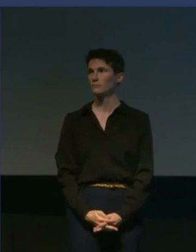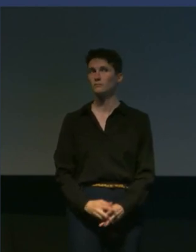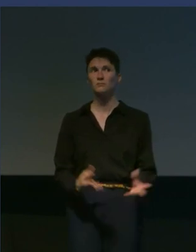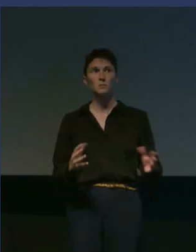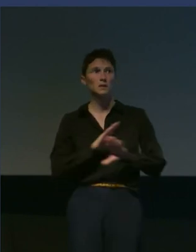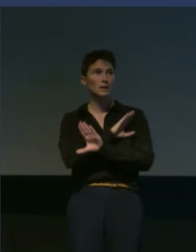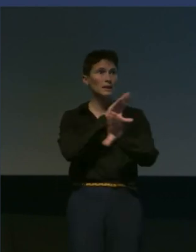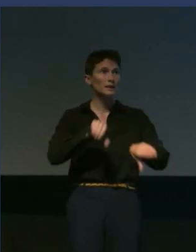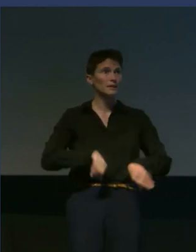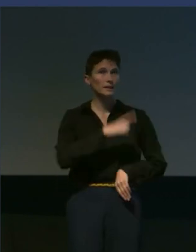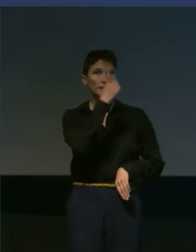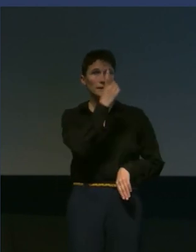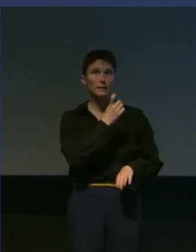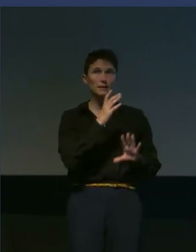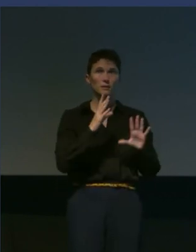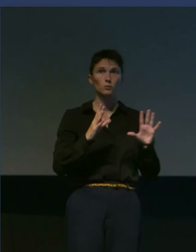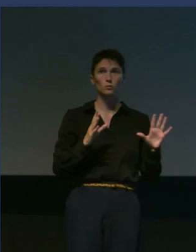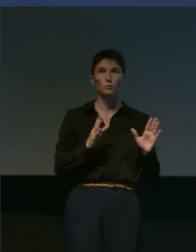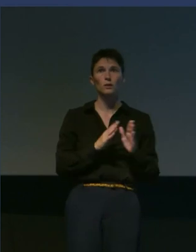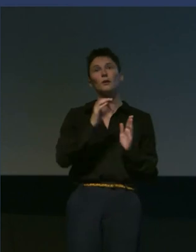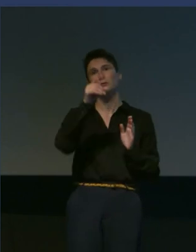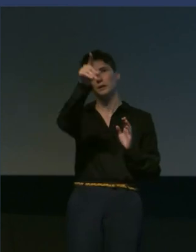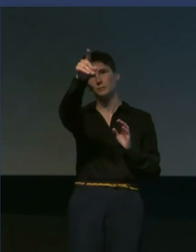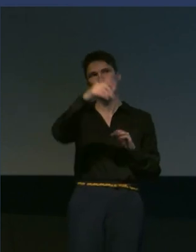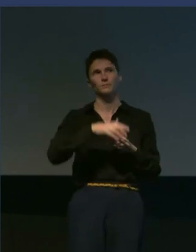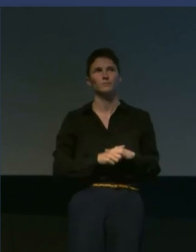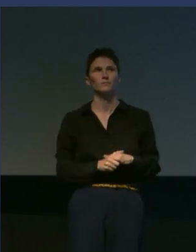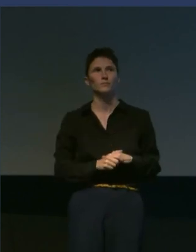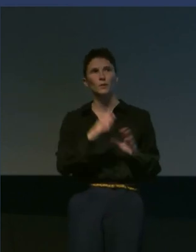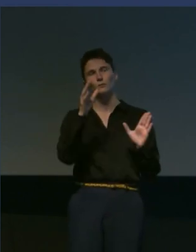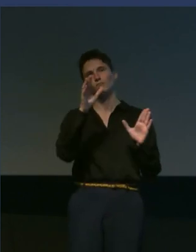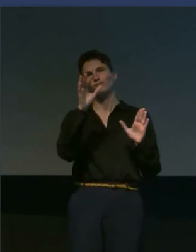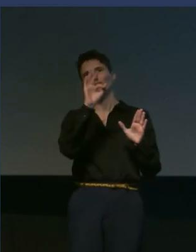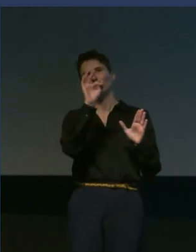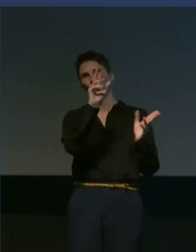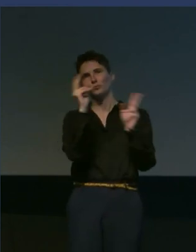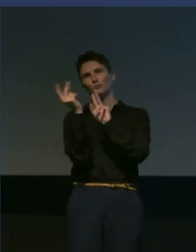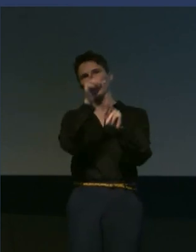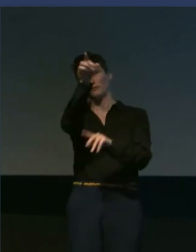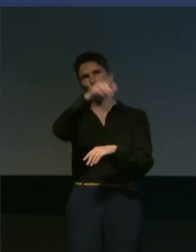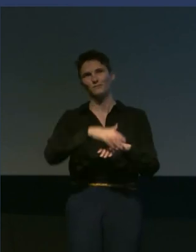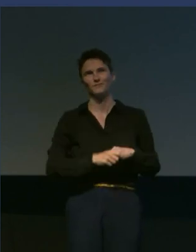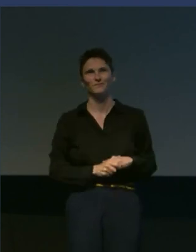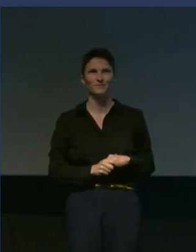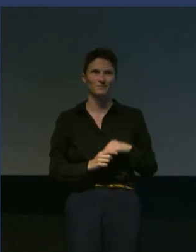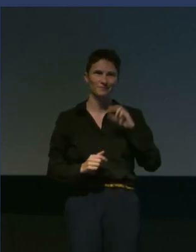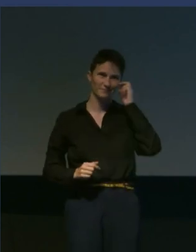Dernière question. Ah, une question. Non, ça dit word.